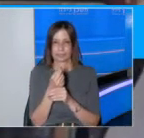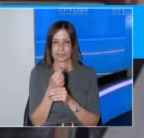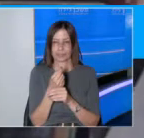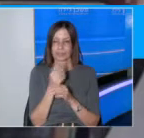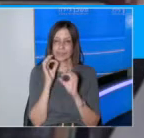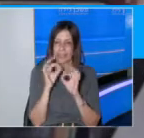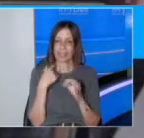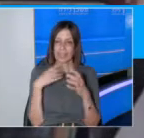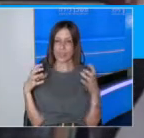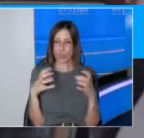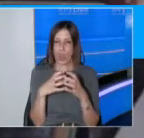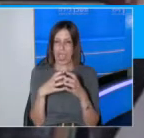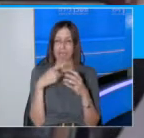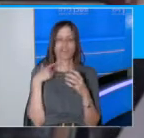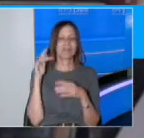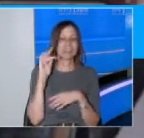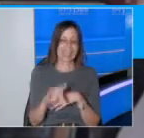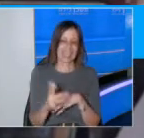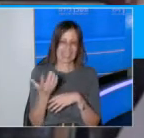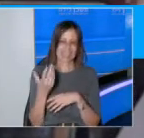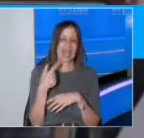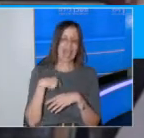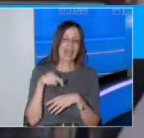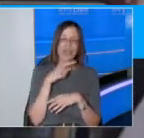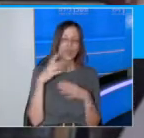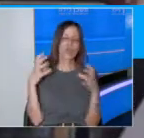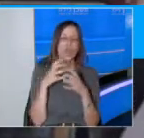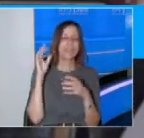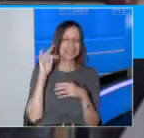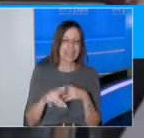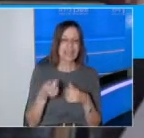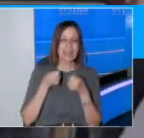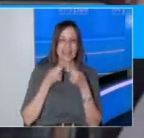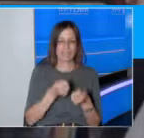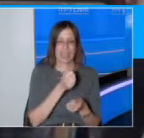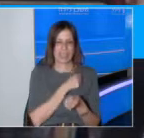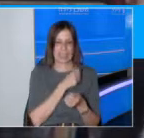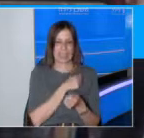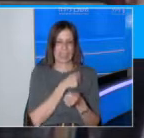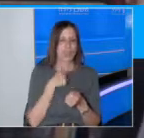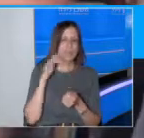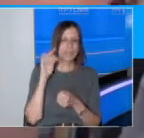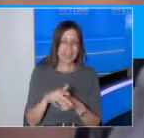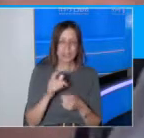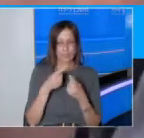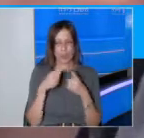דווקא כתנועה שמתנגדת, אנחנו כתנועה מתנגדים לכפייה דתית, אנחנו מתנגדים לכל